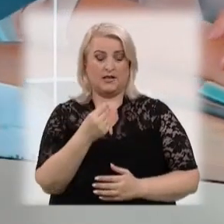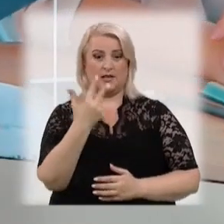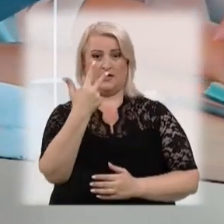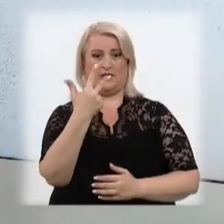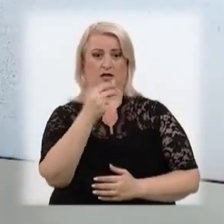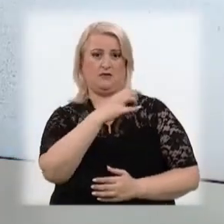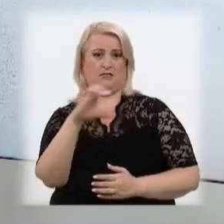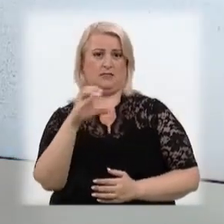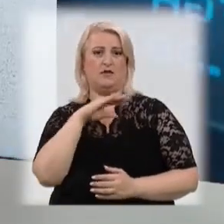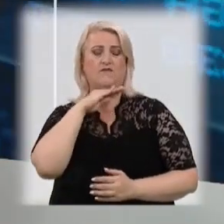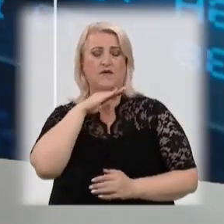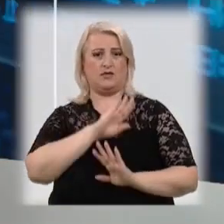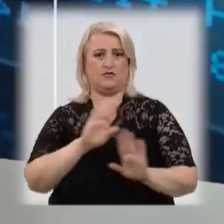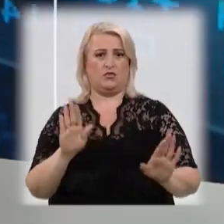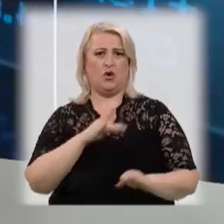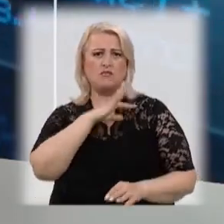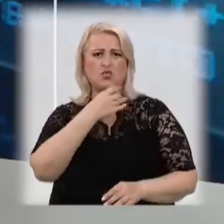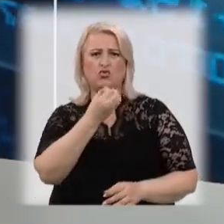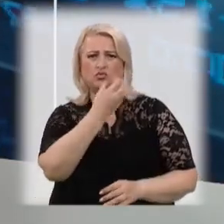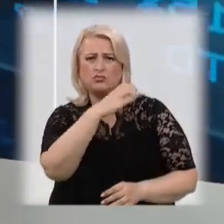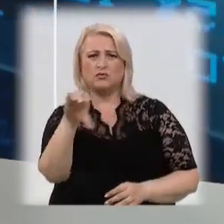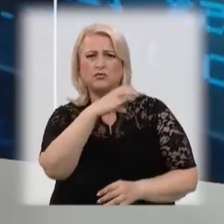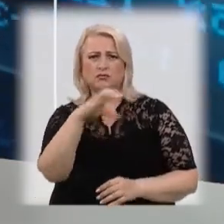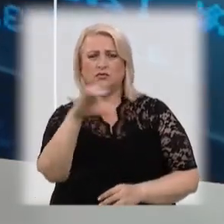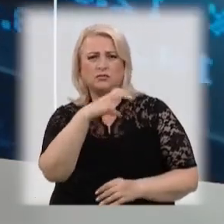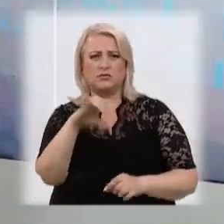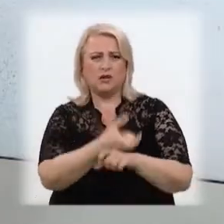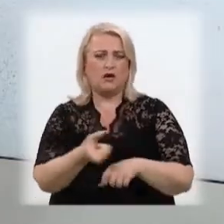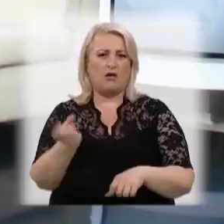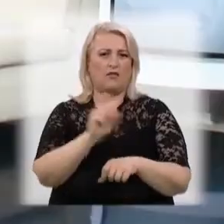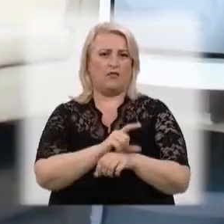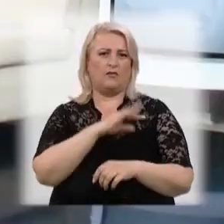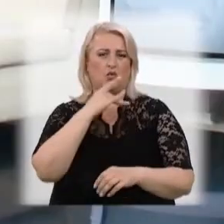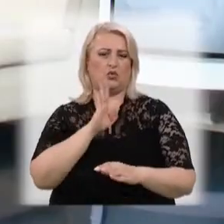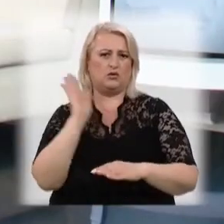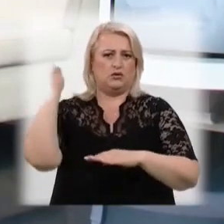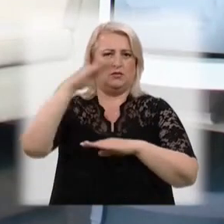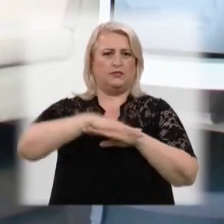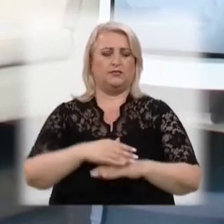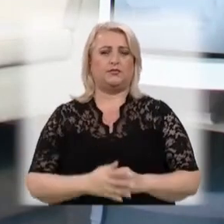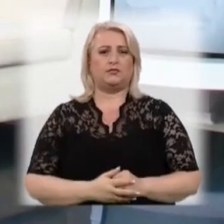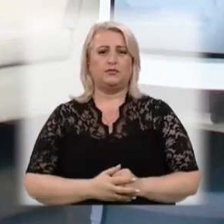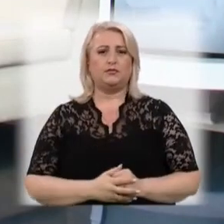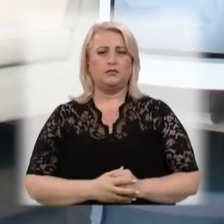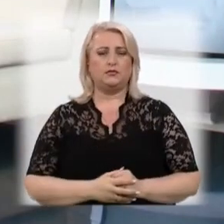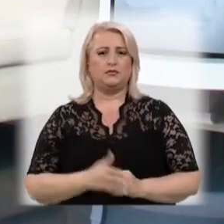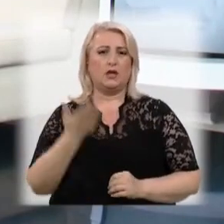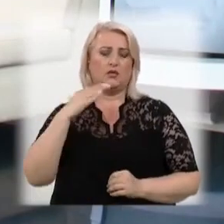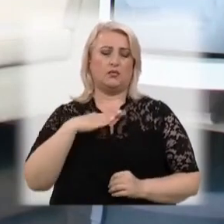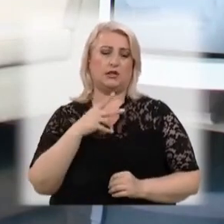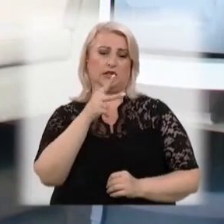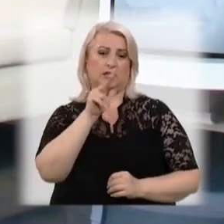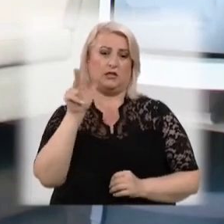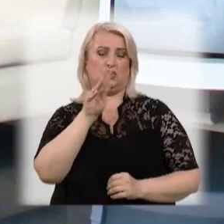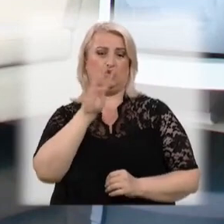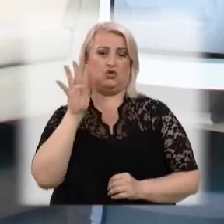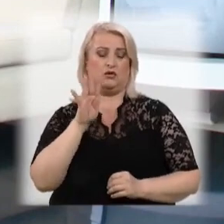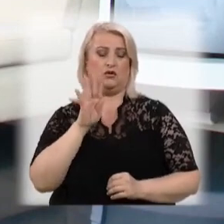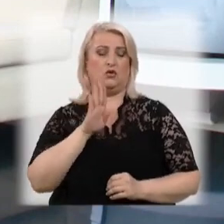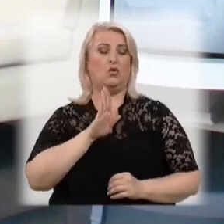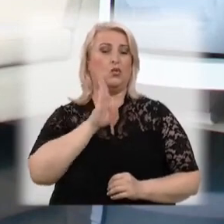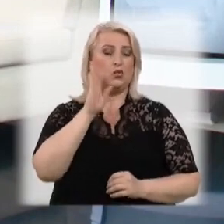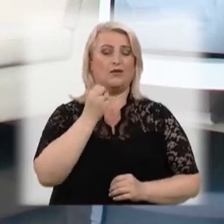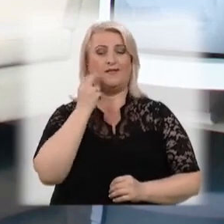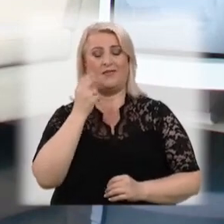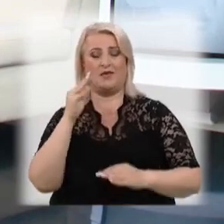am destul de regularitatea factorilor trei pestilor 3,5 milioane de euro înainte trei patru ani în urmă dimineața și